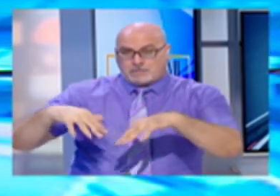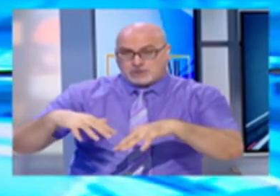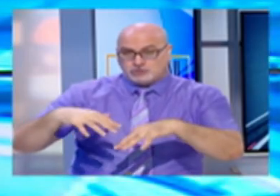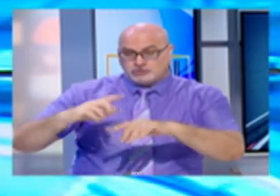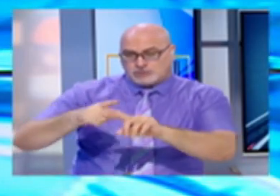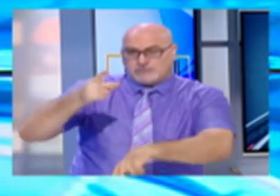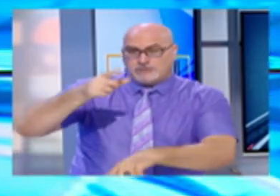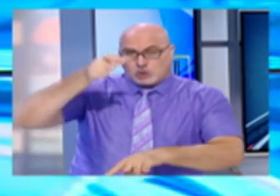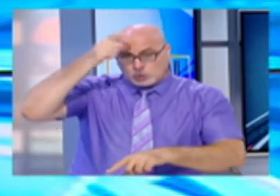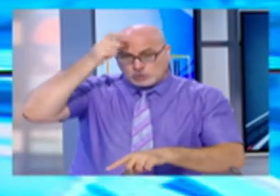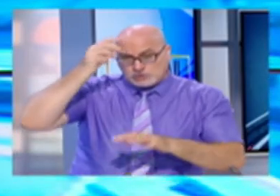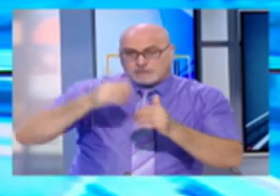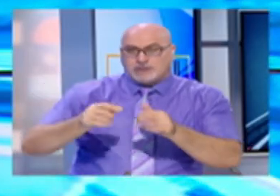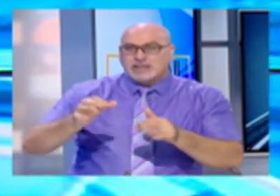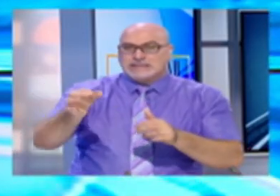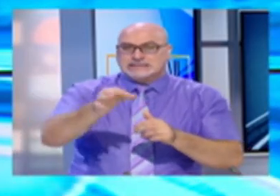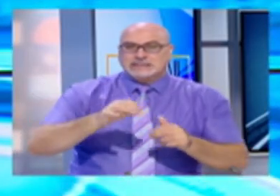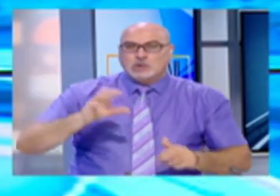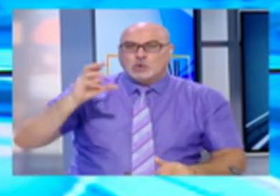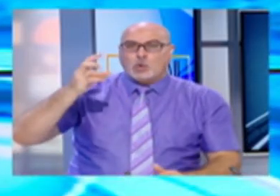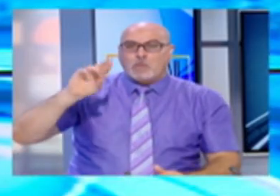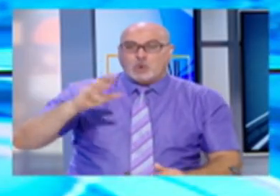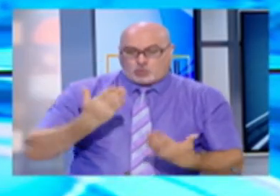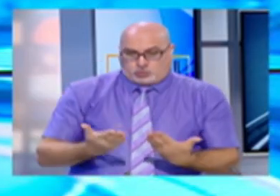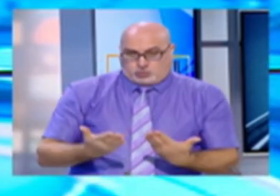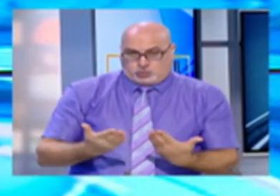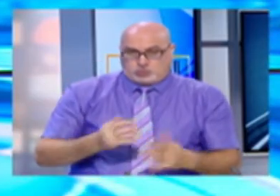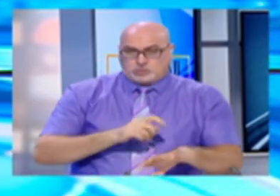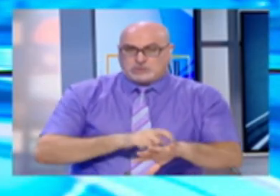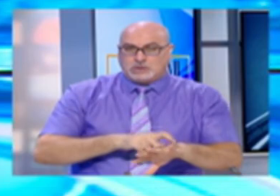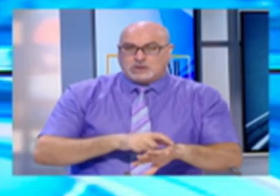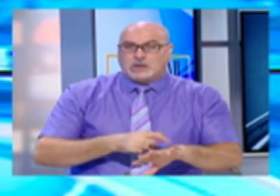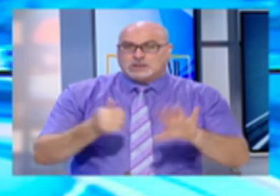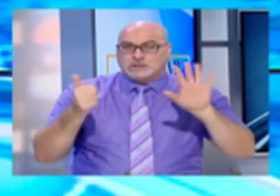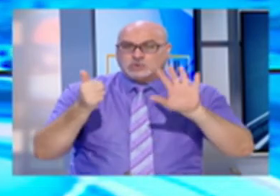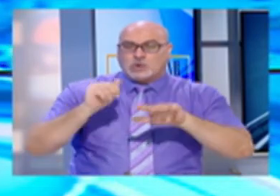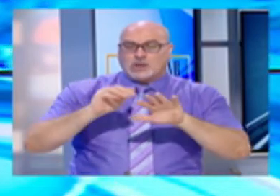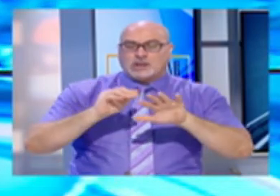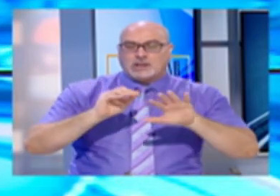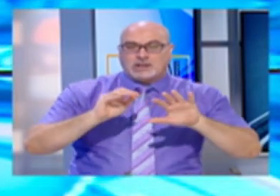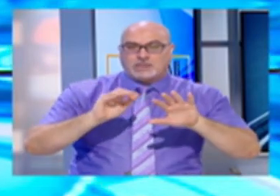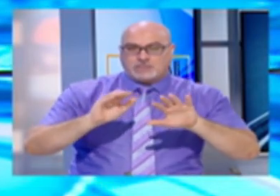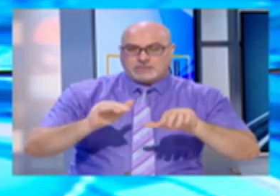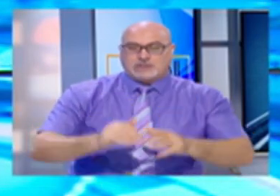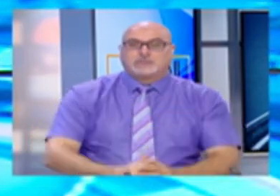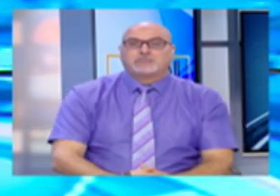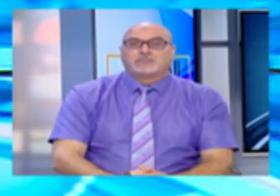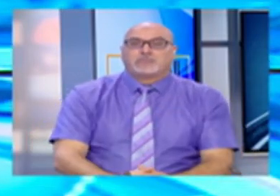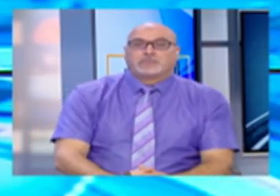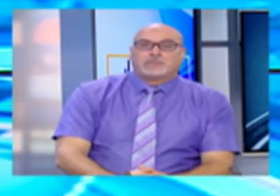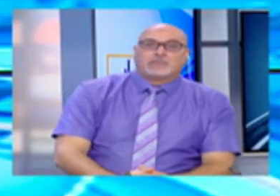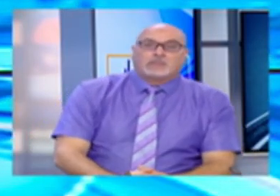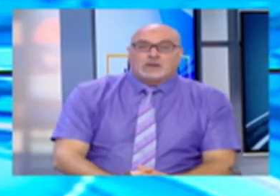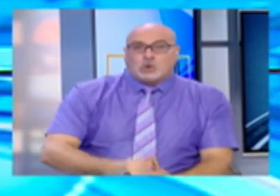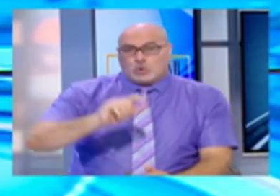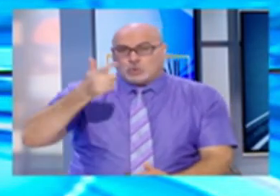تونس وجزر القمر المقررة اليوم على الساعة 6 مساء بتوقيت الجزائر، فيما